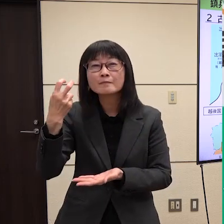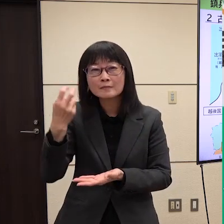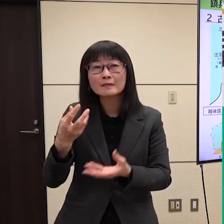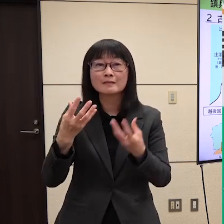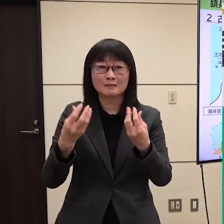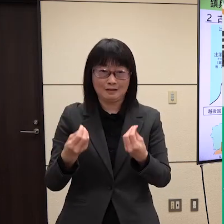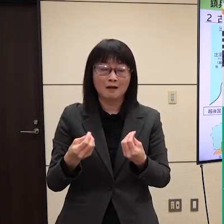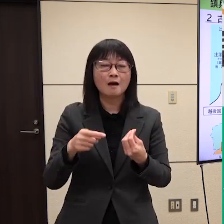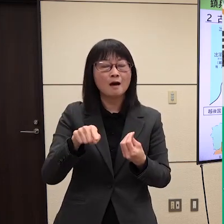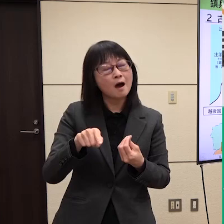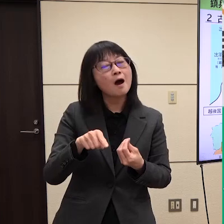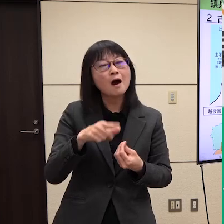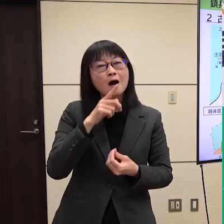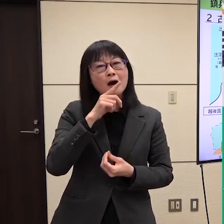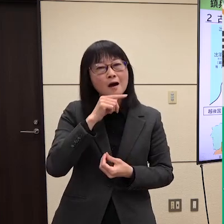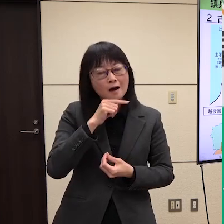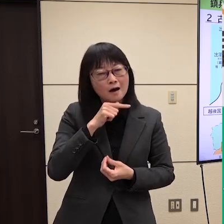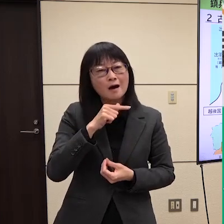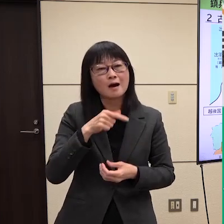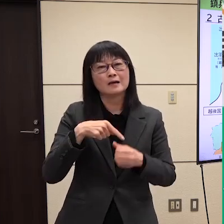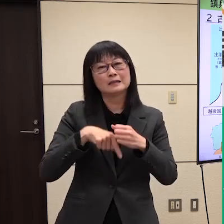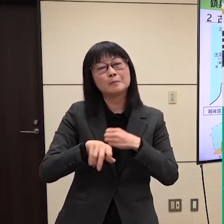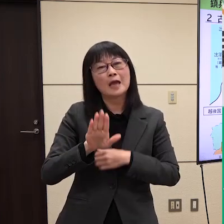ります。そして、